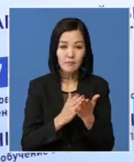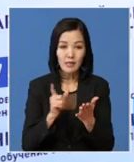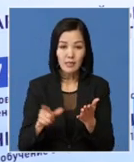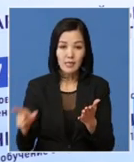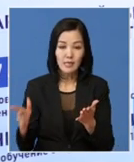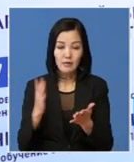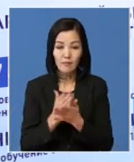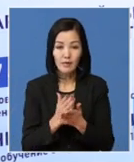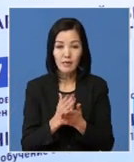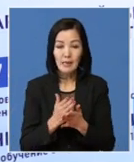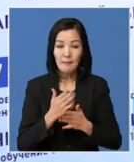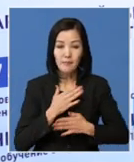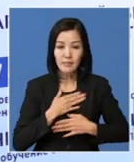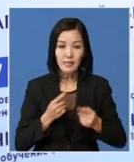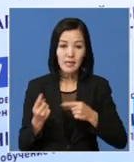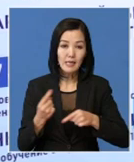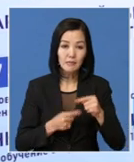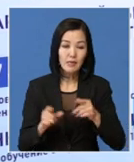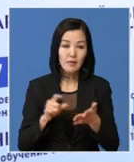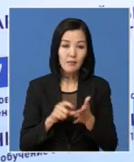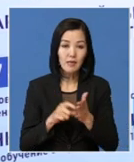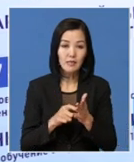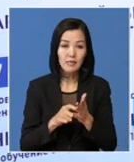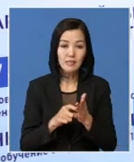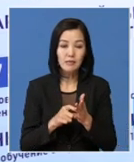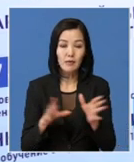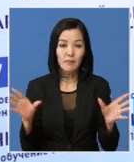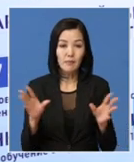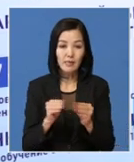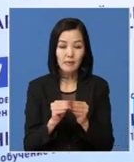де біздің кәсіпкерлер палатасының жұмысшылары отырып, осы